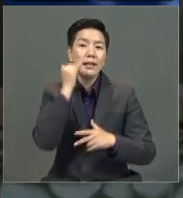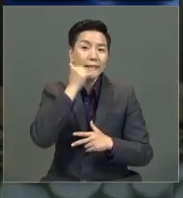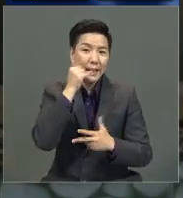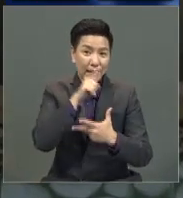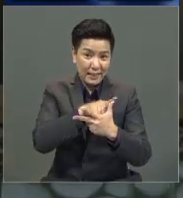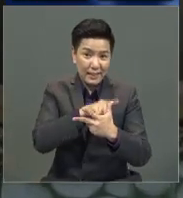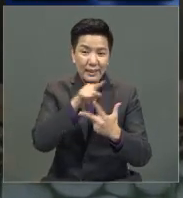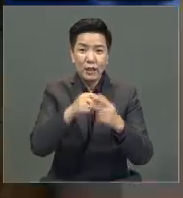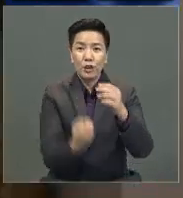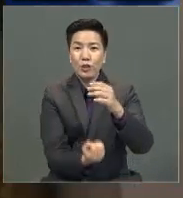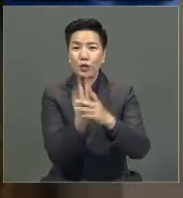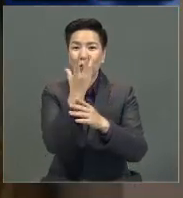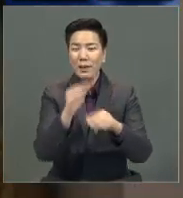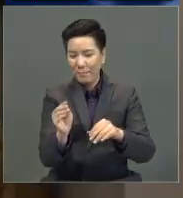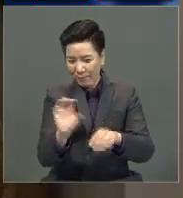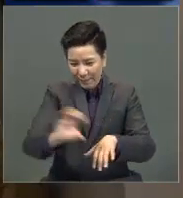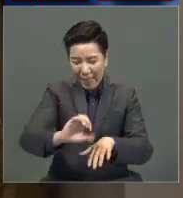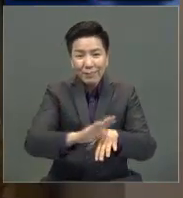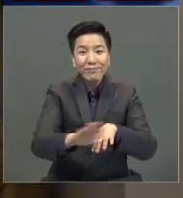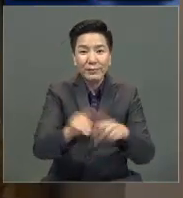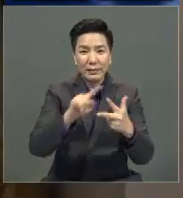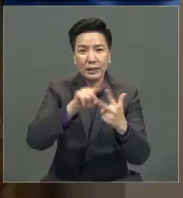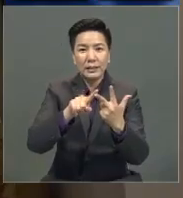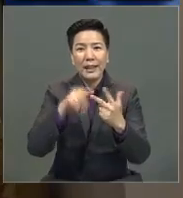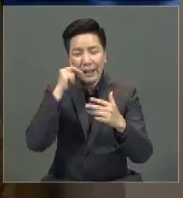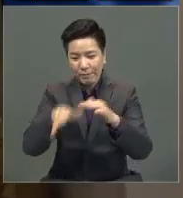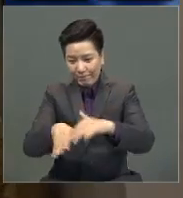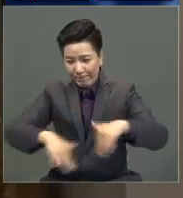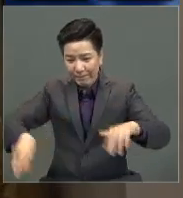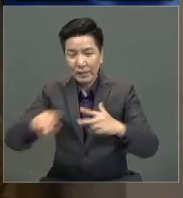หน้าศาลปู่ศรีสุทโธเจ้าย่าปทุมมาจุดที่ 2ต้นมะเดื่อยักษ์จุดที่ 3